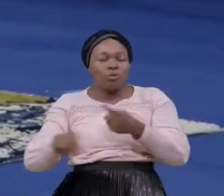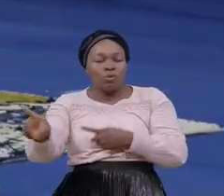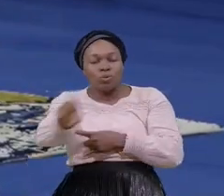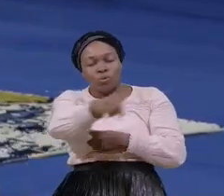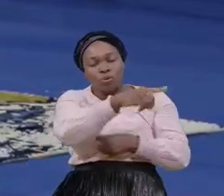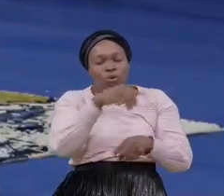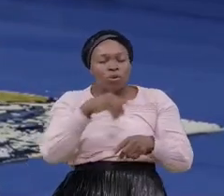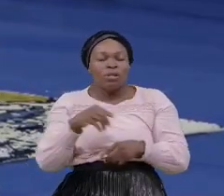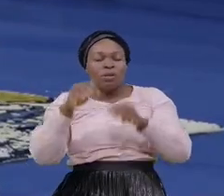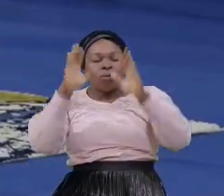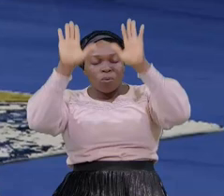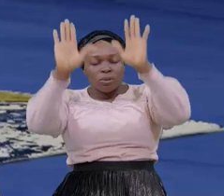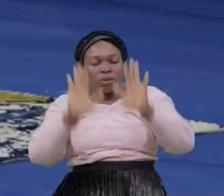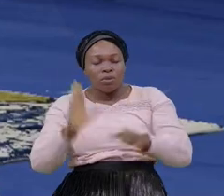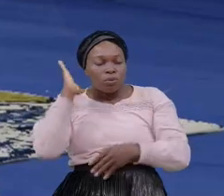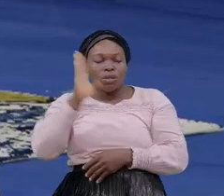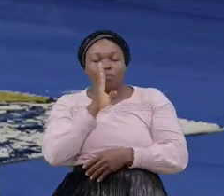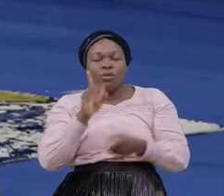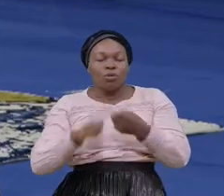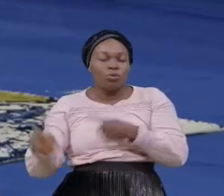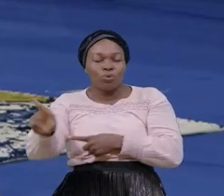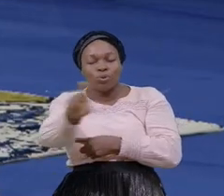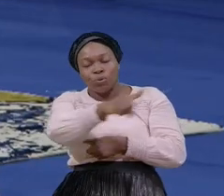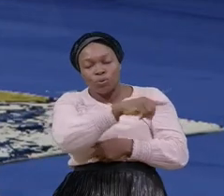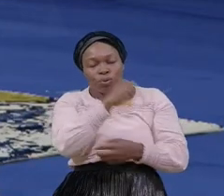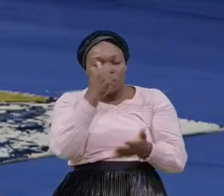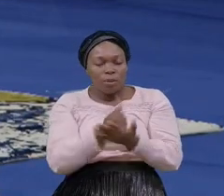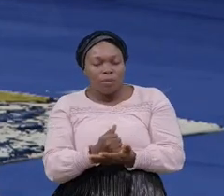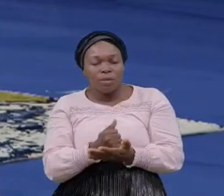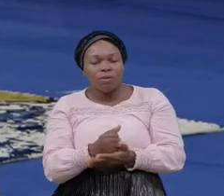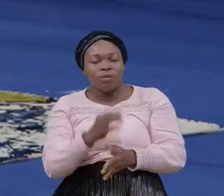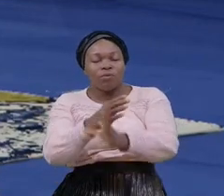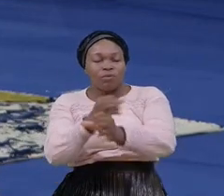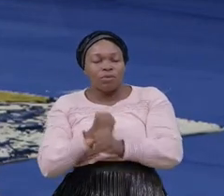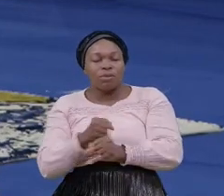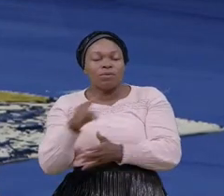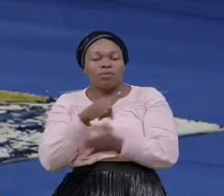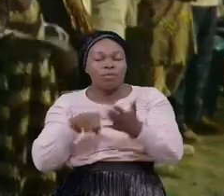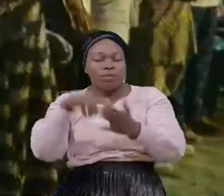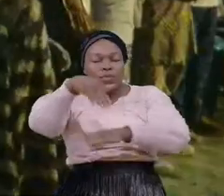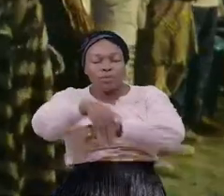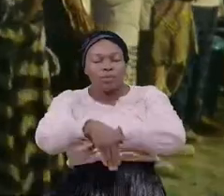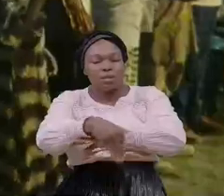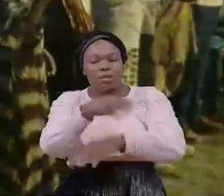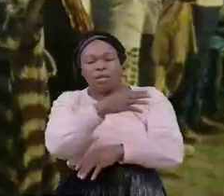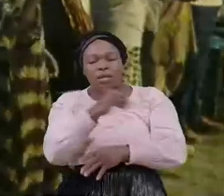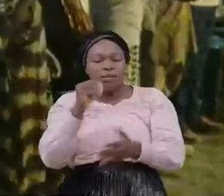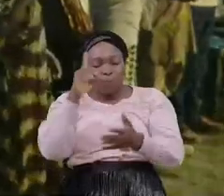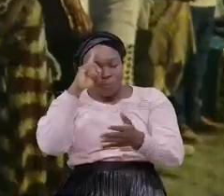vous. Les signes et les prodiges, ils vous seront faits. Vous allez recevoir ce soir. Vous croyez ce